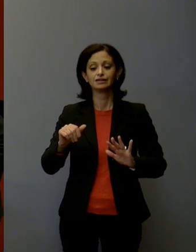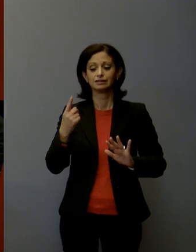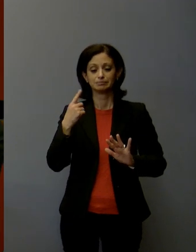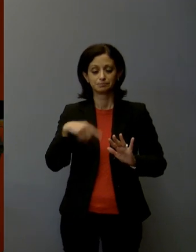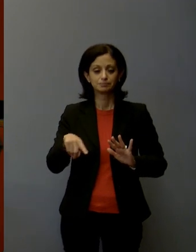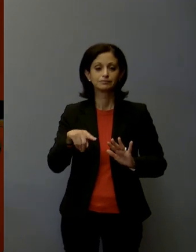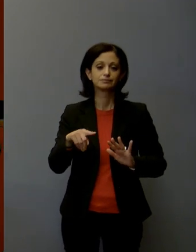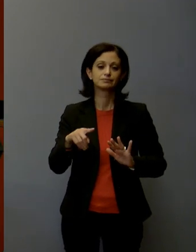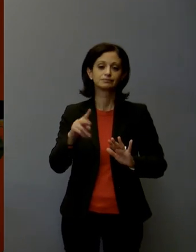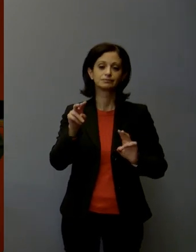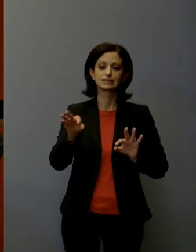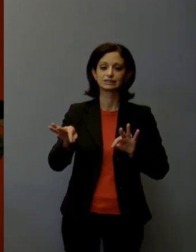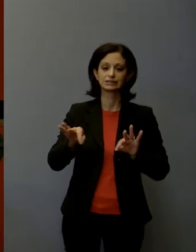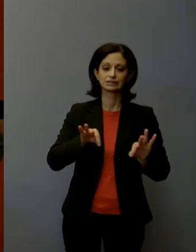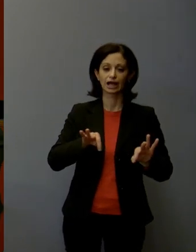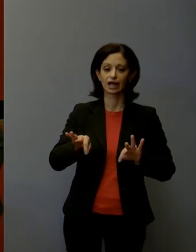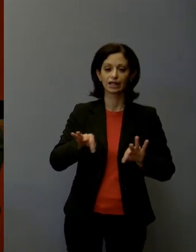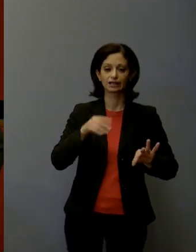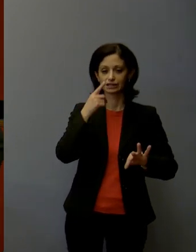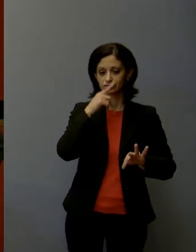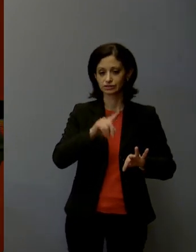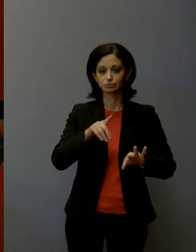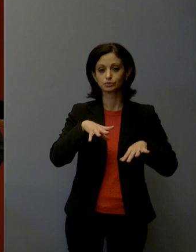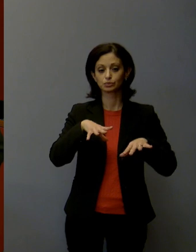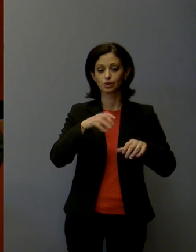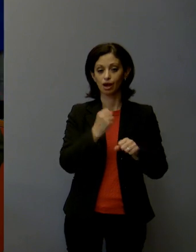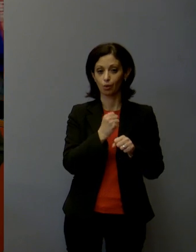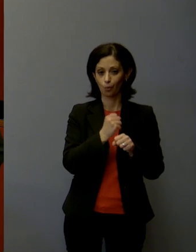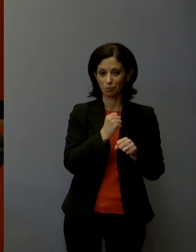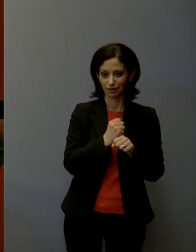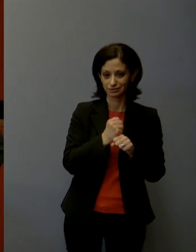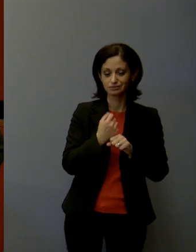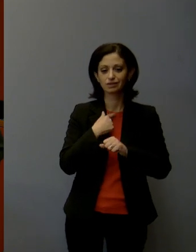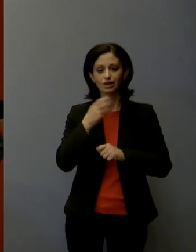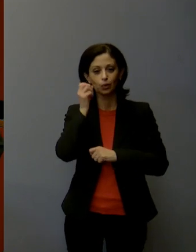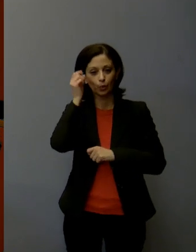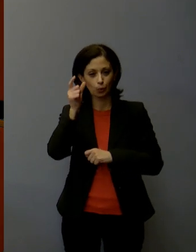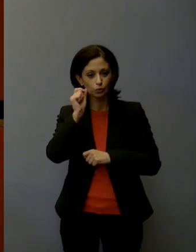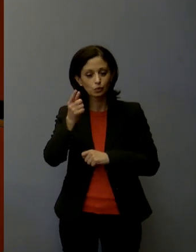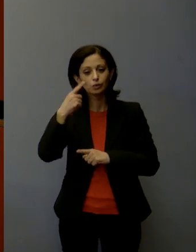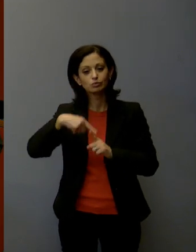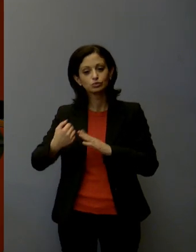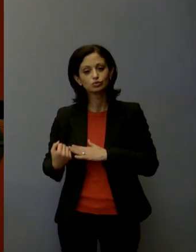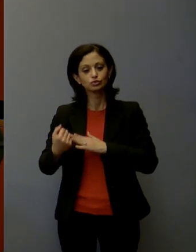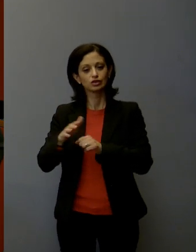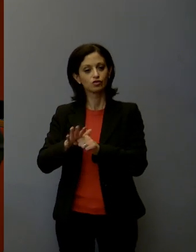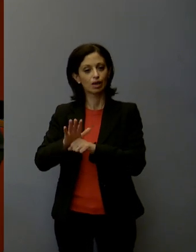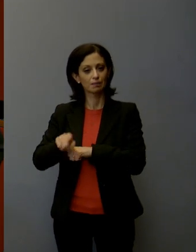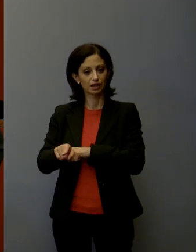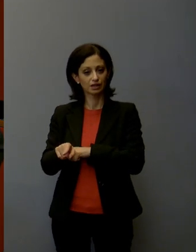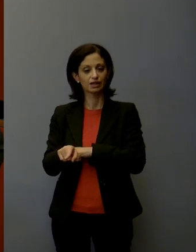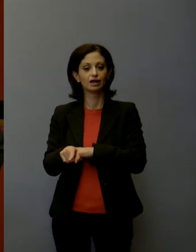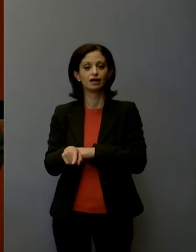proprio temi strategici quali l'occupazione la cultura e il sostegno anche la famiglia e